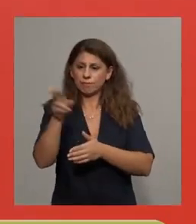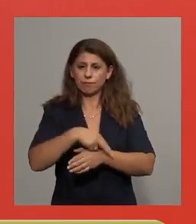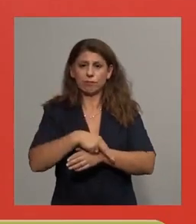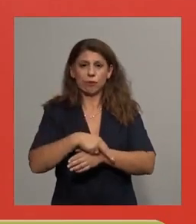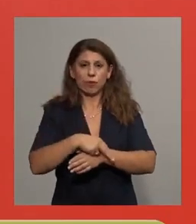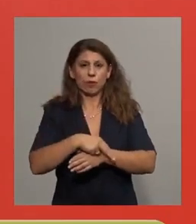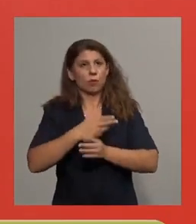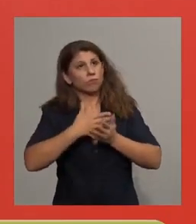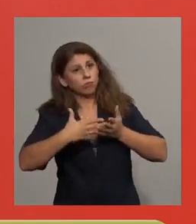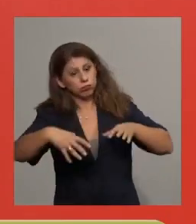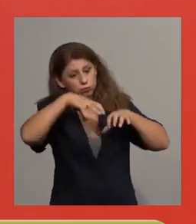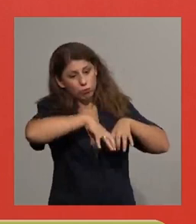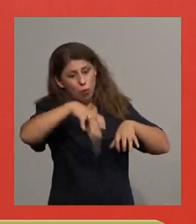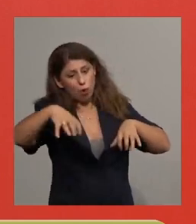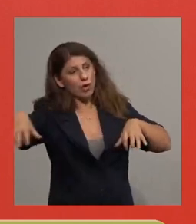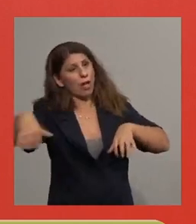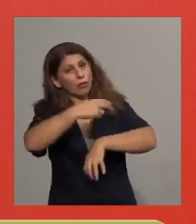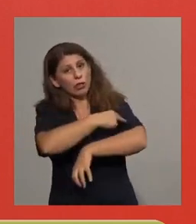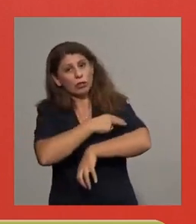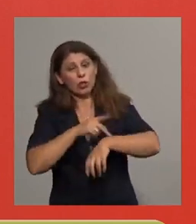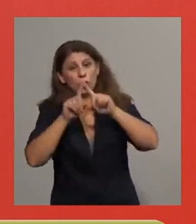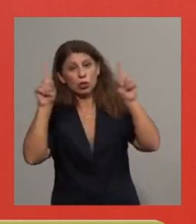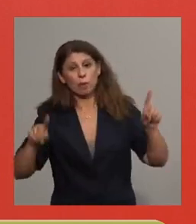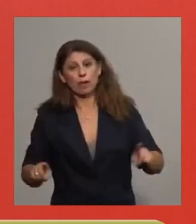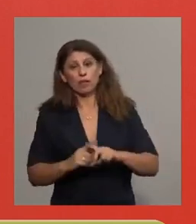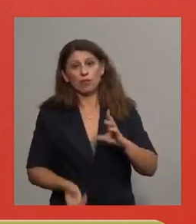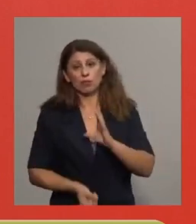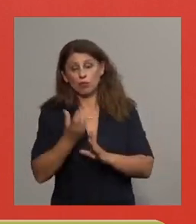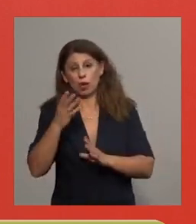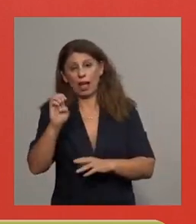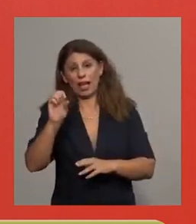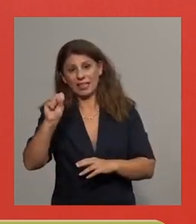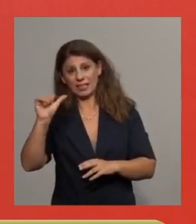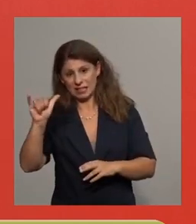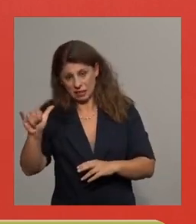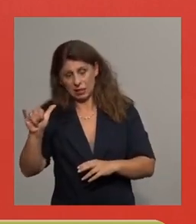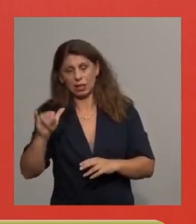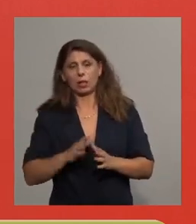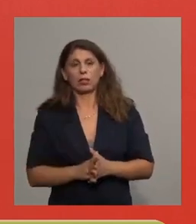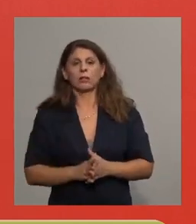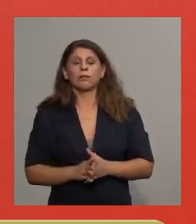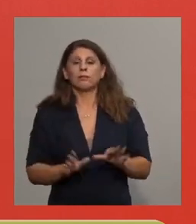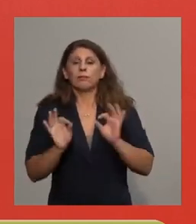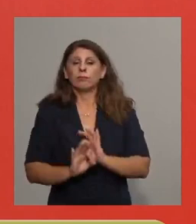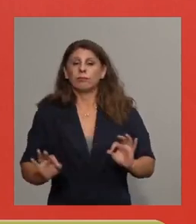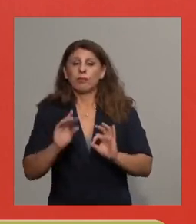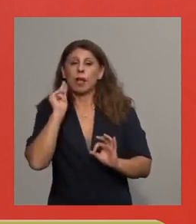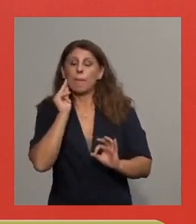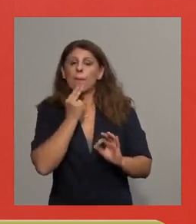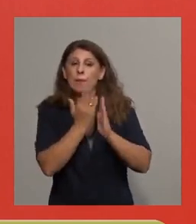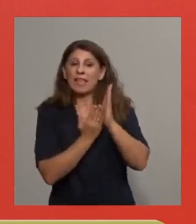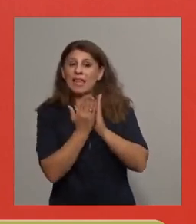κλινικών και μονάδων στο πλαίσιο του νέου ΕΣΥ, με την ετοιμασία για απογευματινά